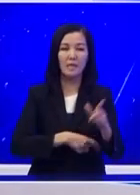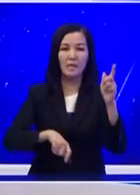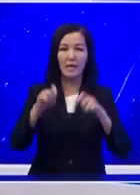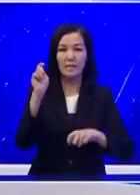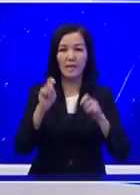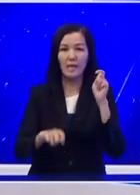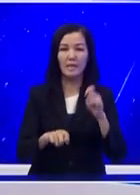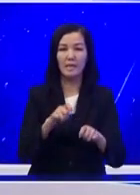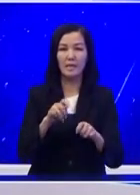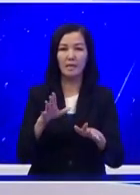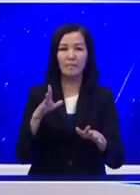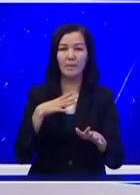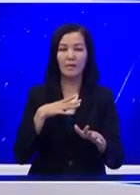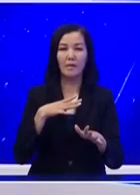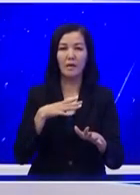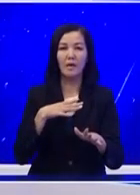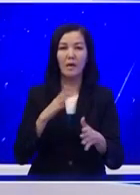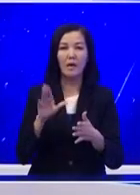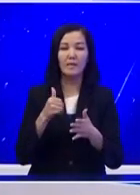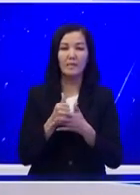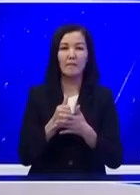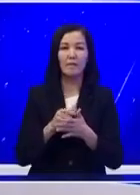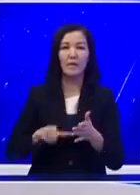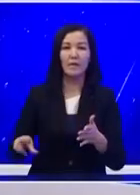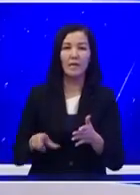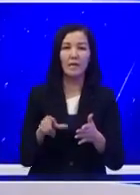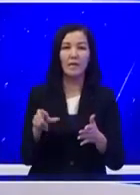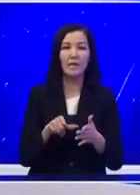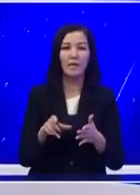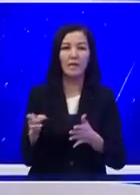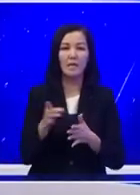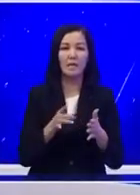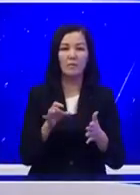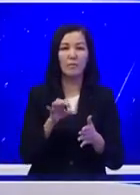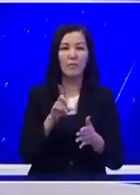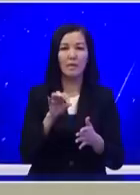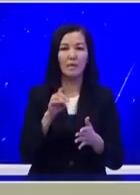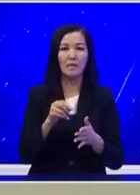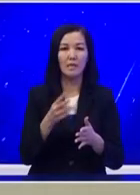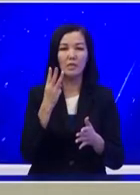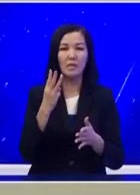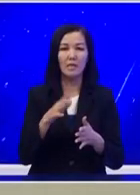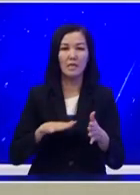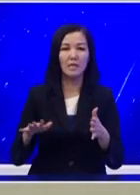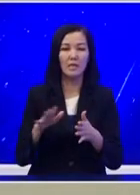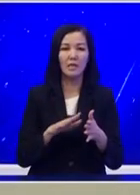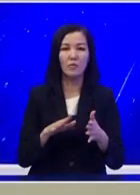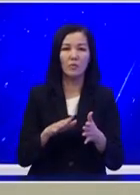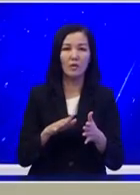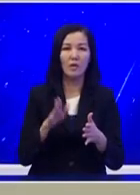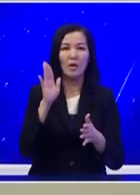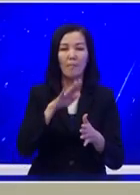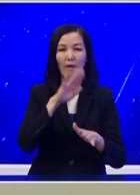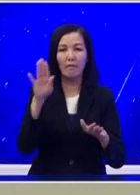Обильные осадки привели к разливу двух основных рек, протекающих через Республику Бангладеш. Около трети территории страны находится под